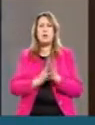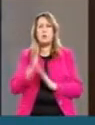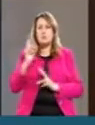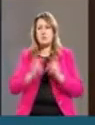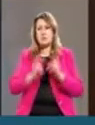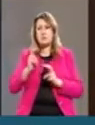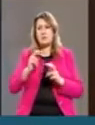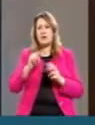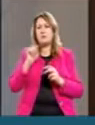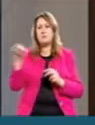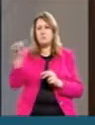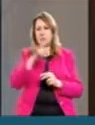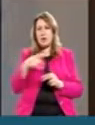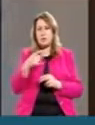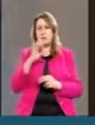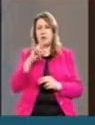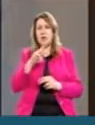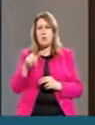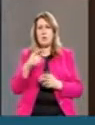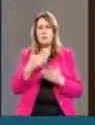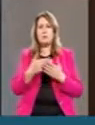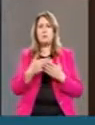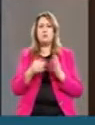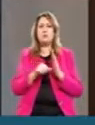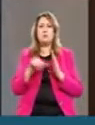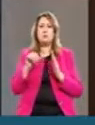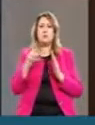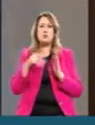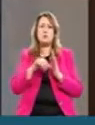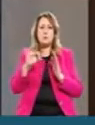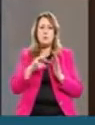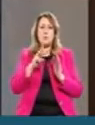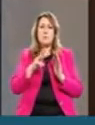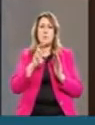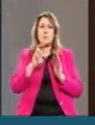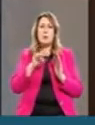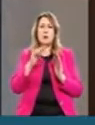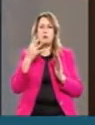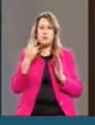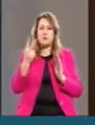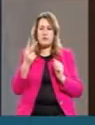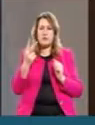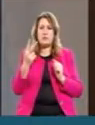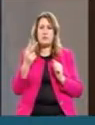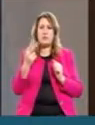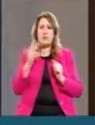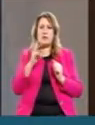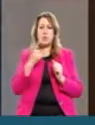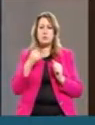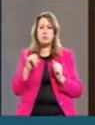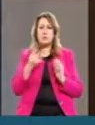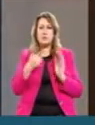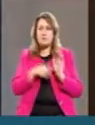производства обеспечен в следующих регионах. Это Саркольский почти 46% рост, Бимбета-Марина район 42%, Наурзумский